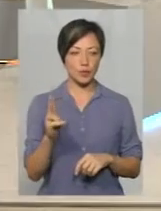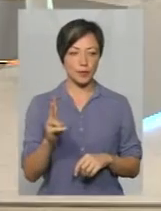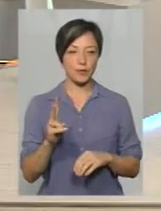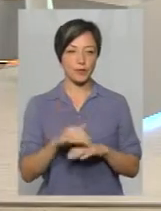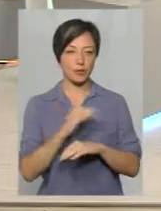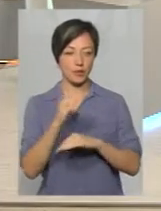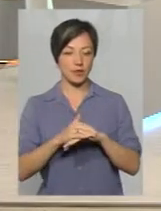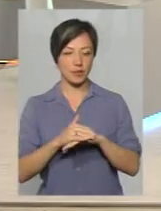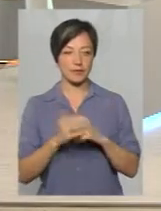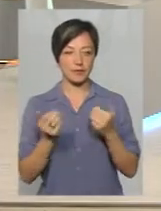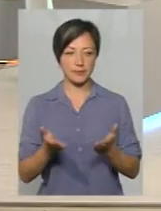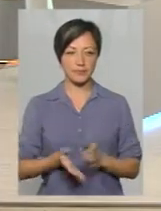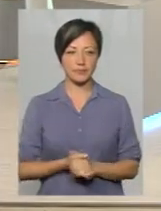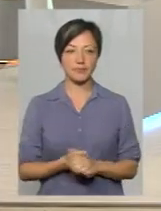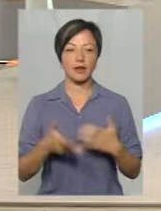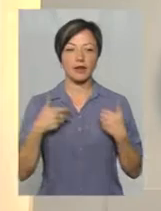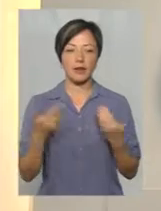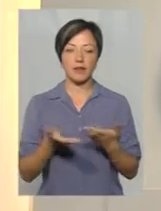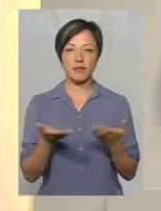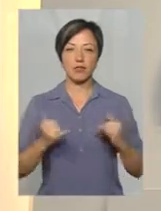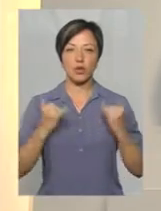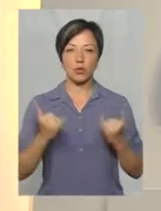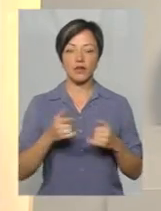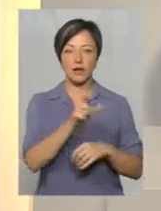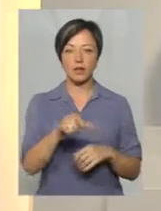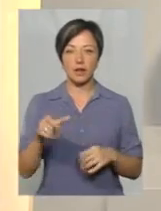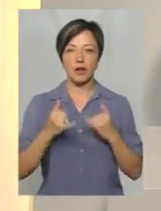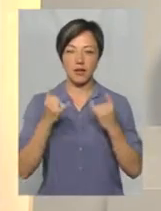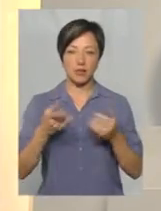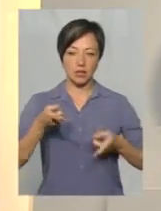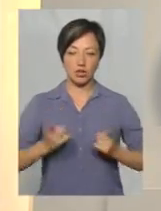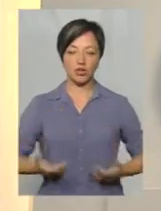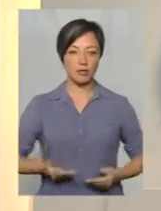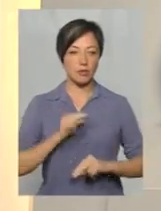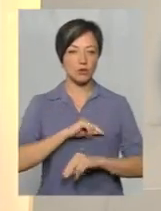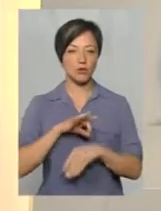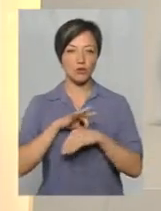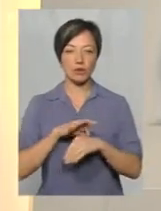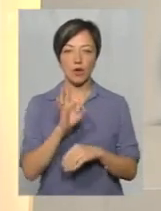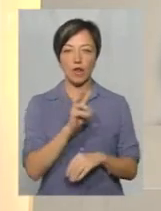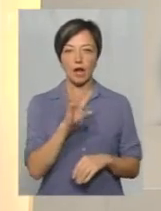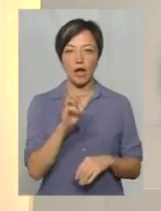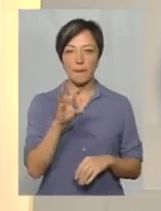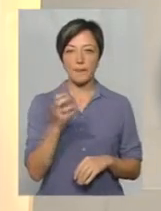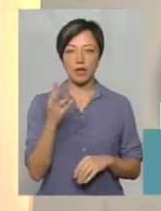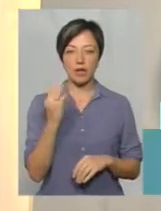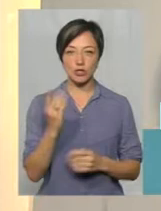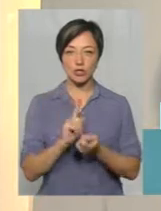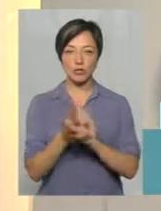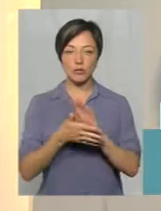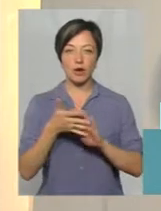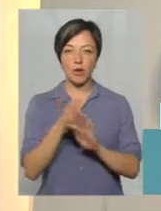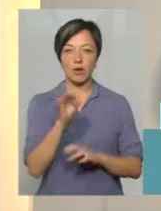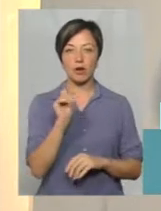Здравствуйте. Добрий вечір. Вітаємо вас, шановні глядачі. Для вас у студії наживо працюють ведучі Олена Киміняш. На жестову мову перекладає